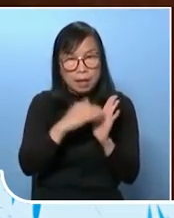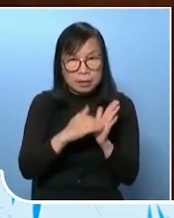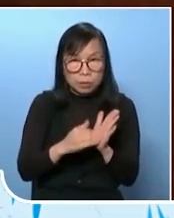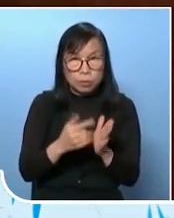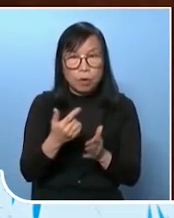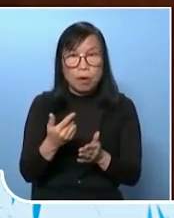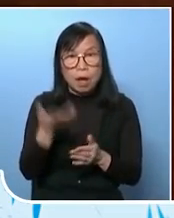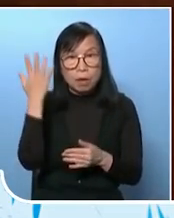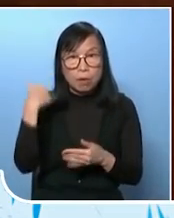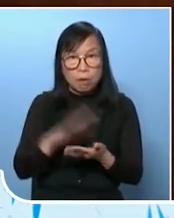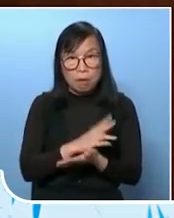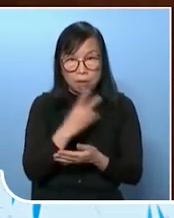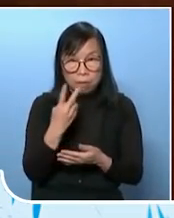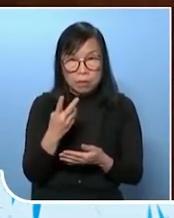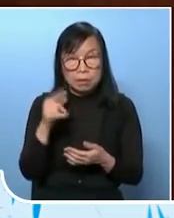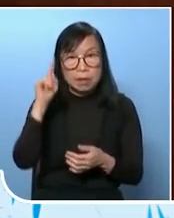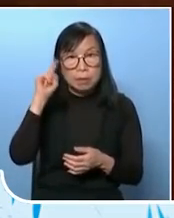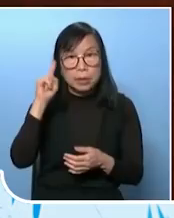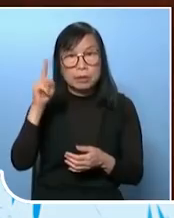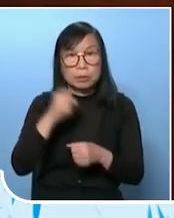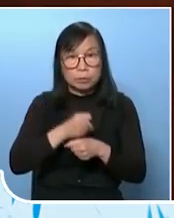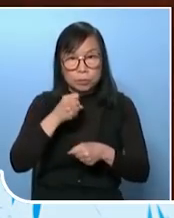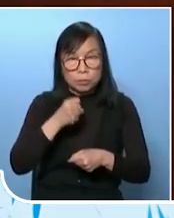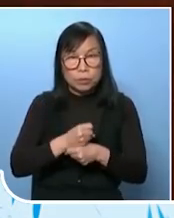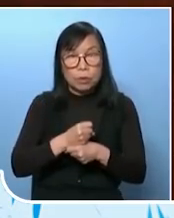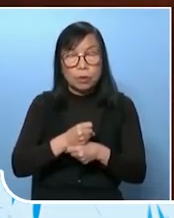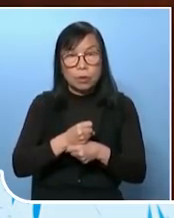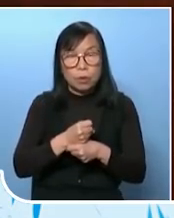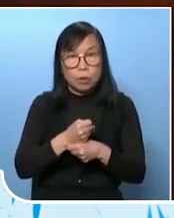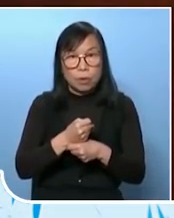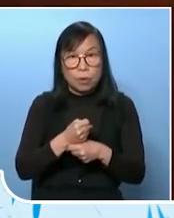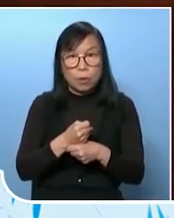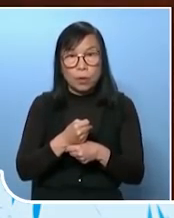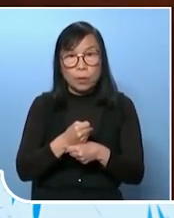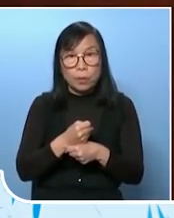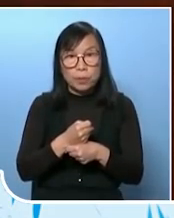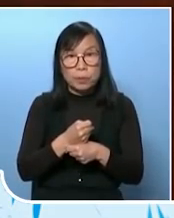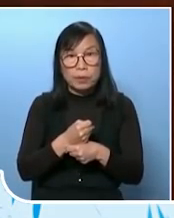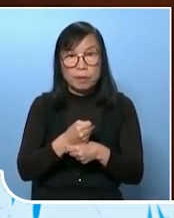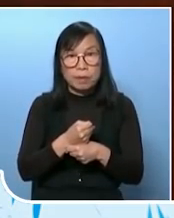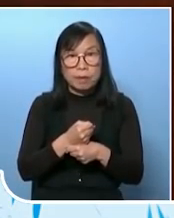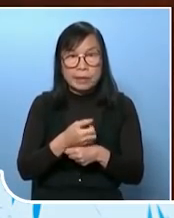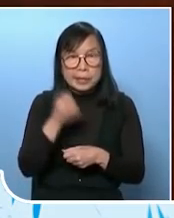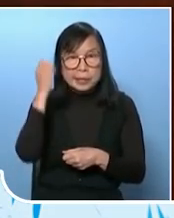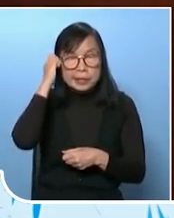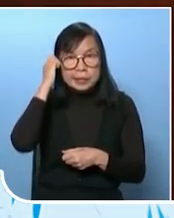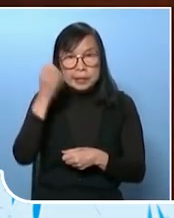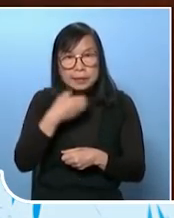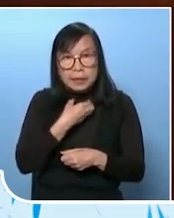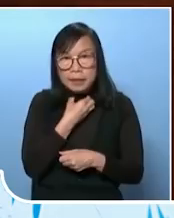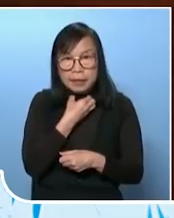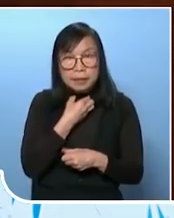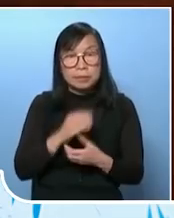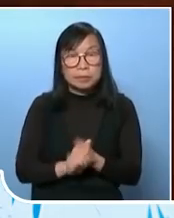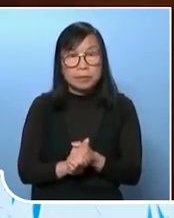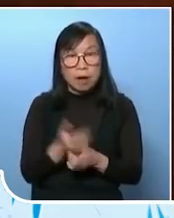我們過去這兩年每一件的工作其實都 是非常困難，因為